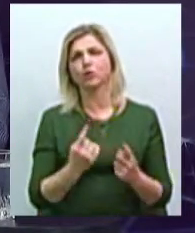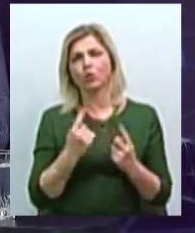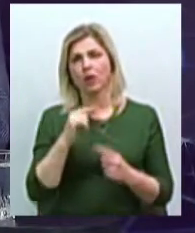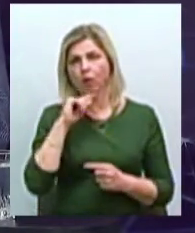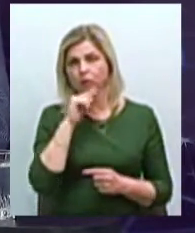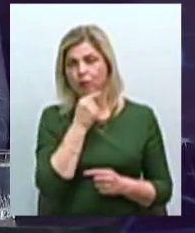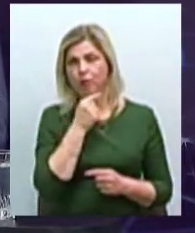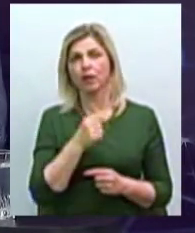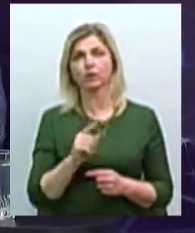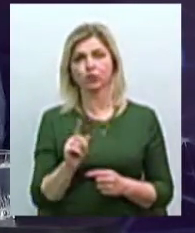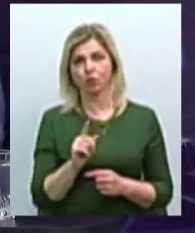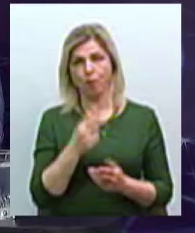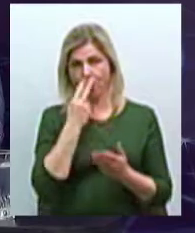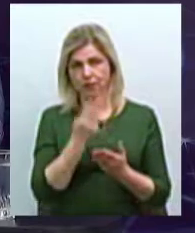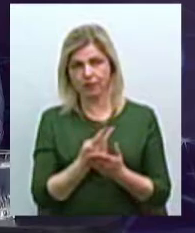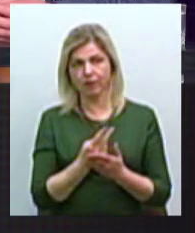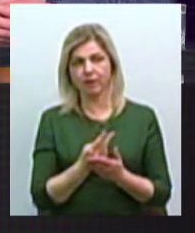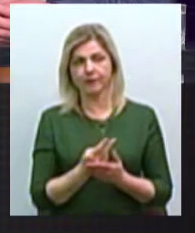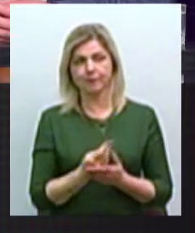економію, яку він показав по